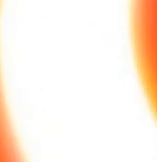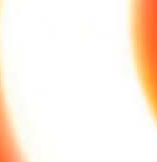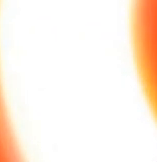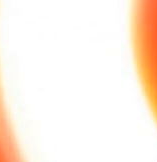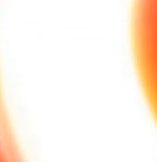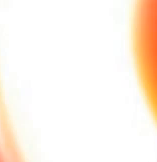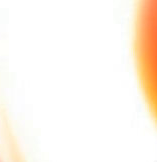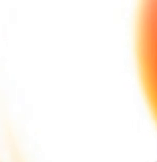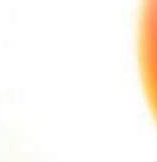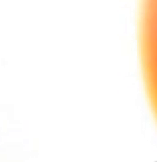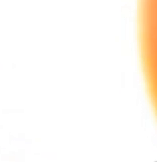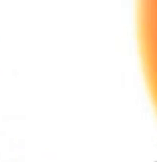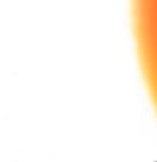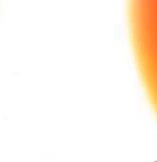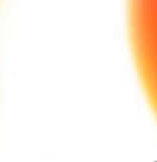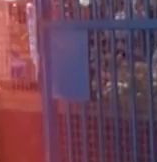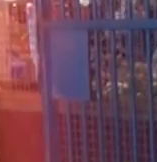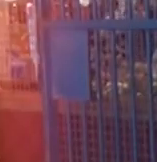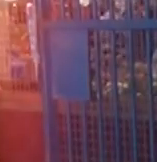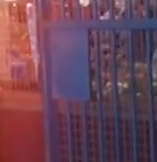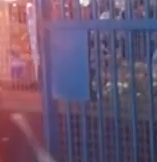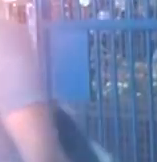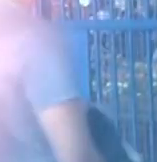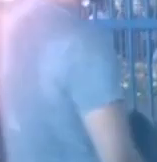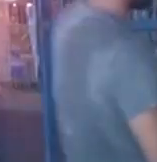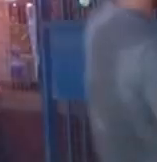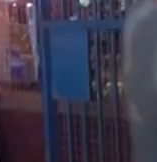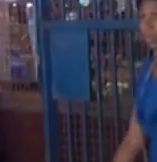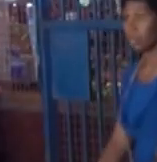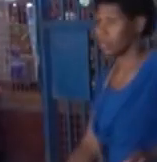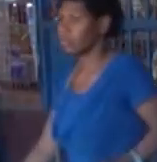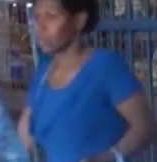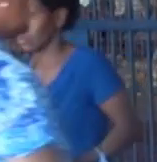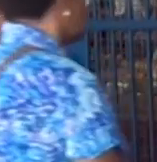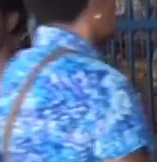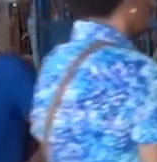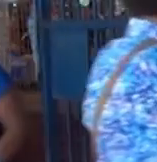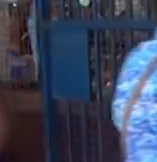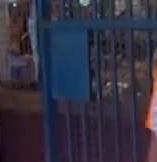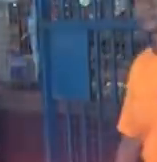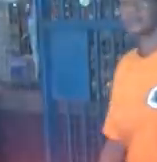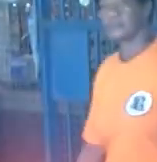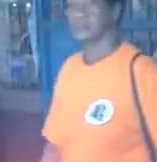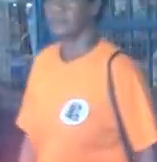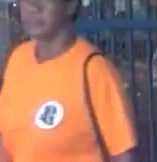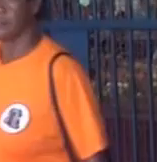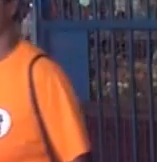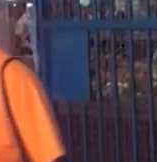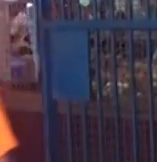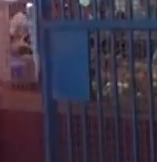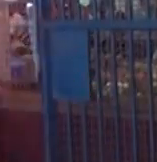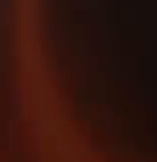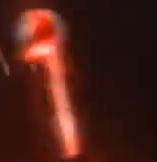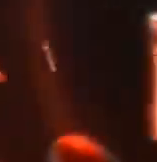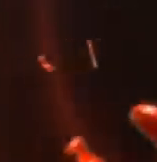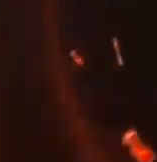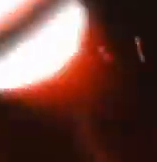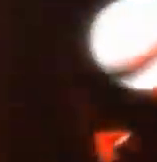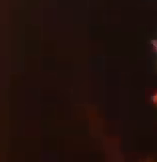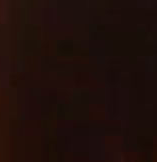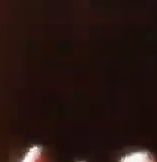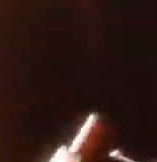Marsan naik ke Gomgwa Lubu Latoka रेडियो फीजी 2 में